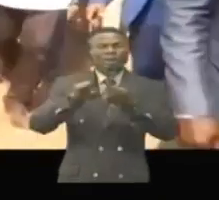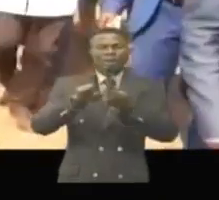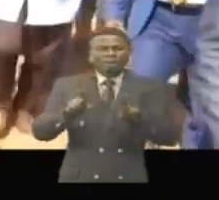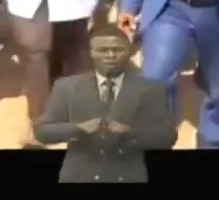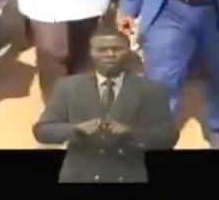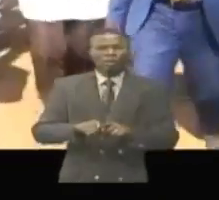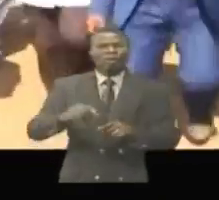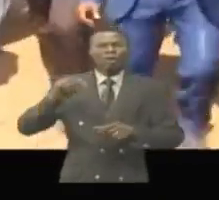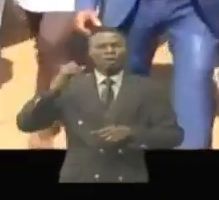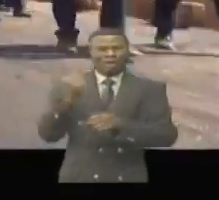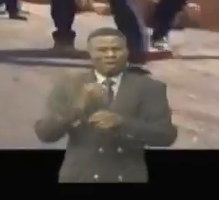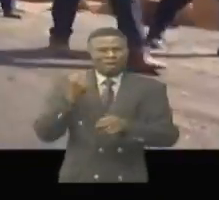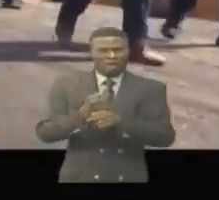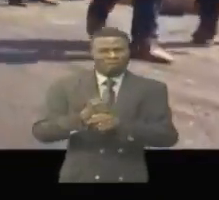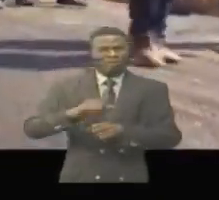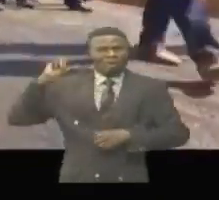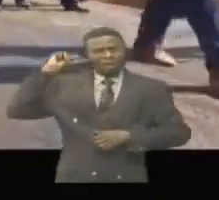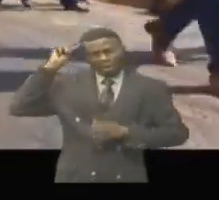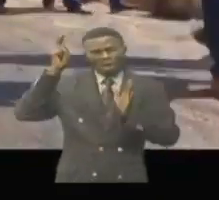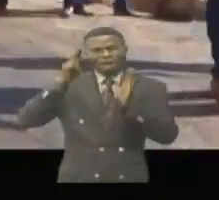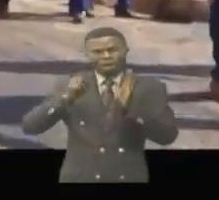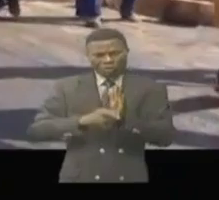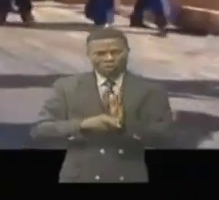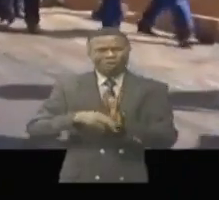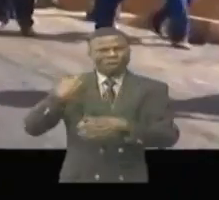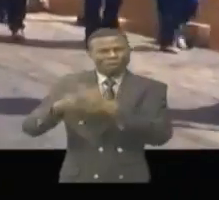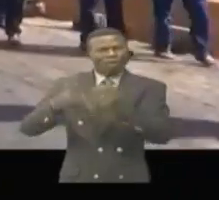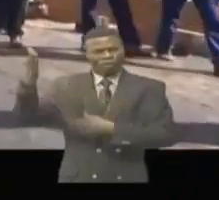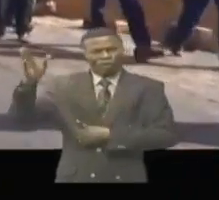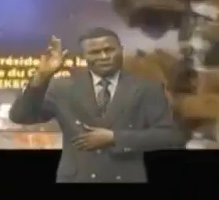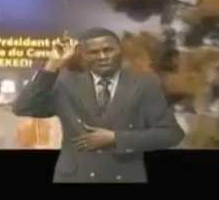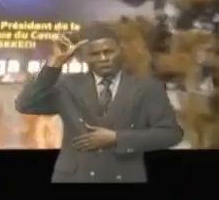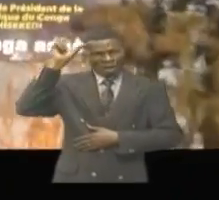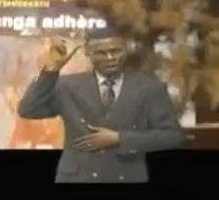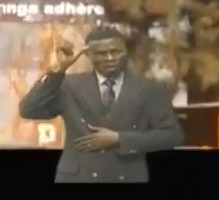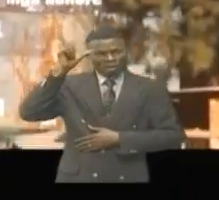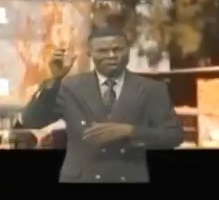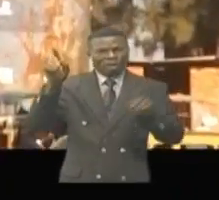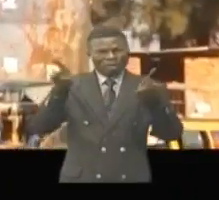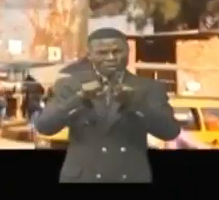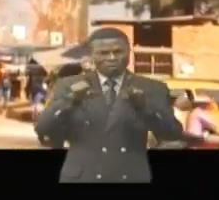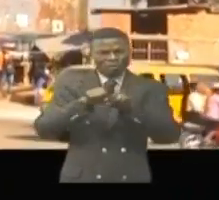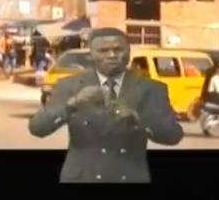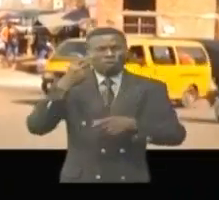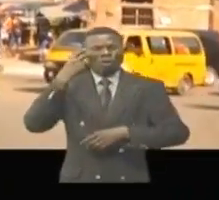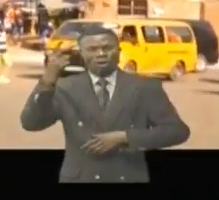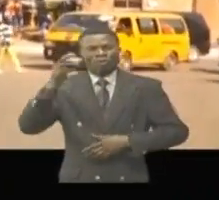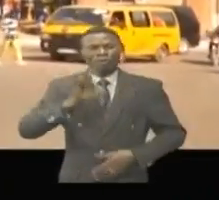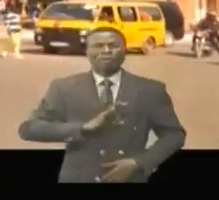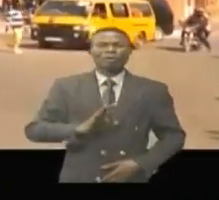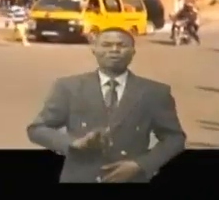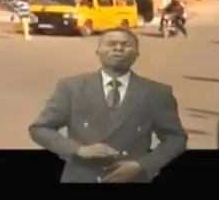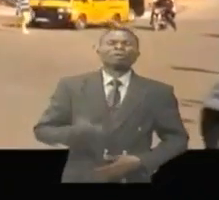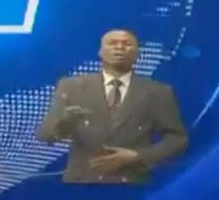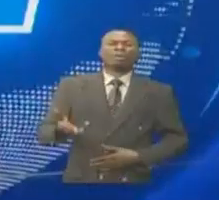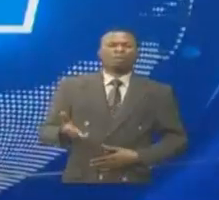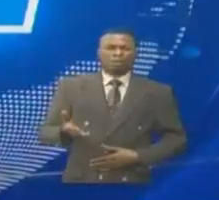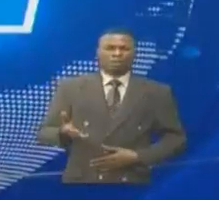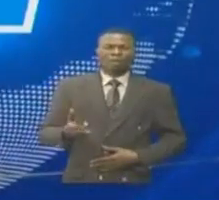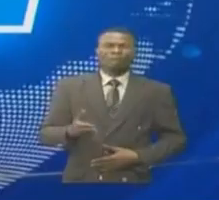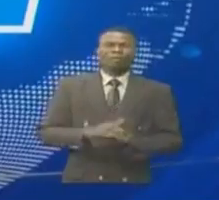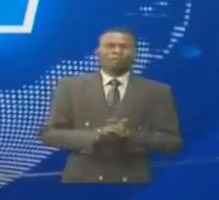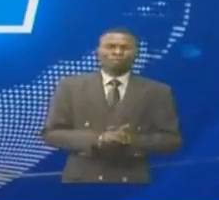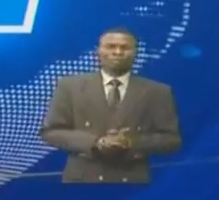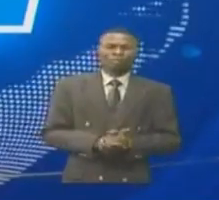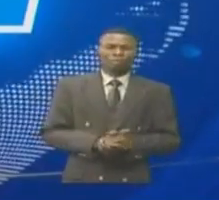par le gouverneur Jacques Kiaboula Katou dans le domaine des infrastructures, conformément à la vision du chef de l'État, Félix-Antoine Tshisekedi Tshilombo.